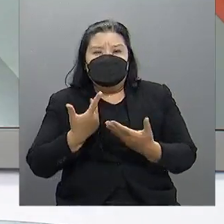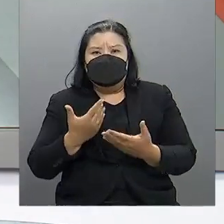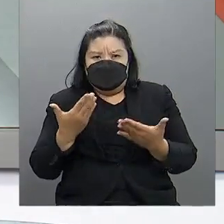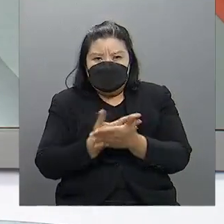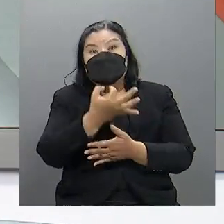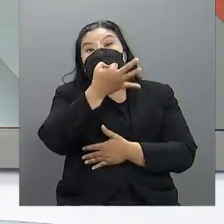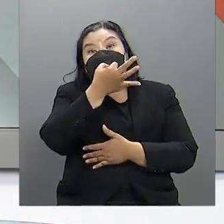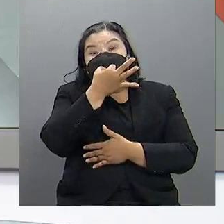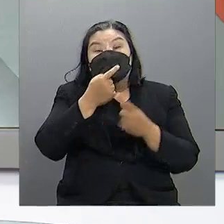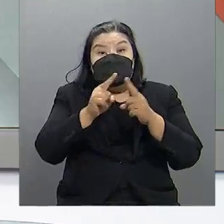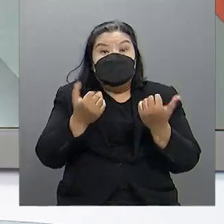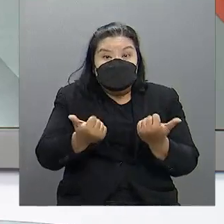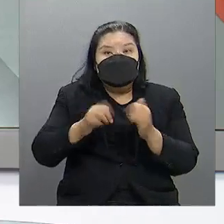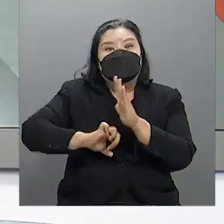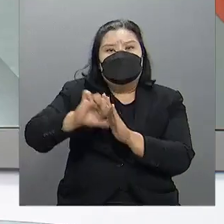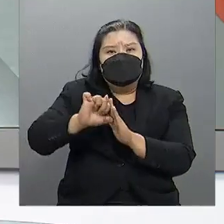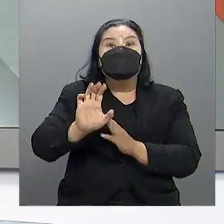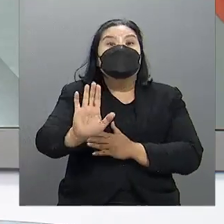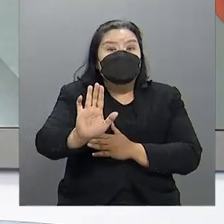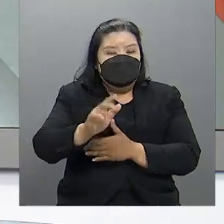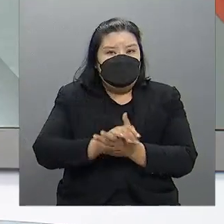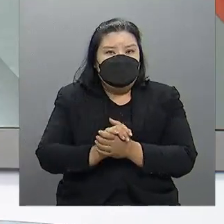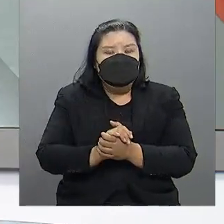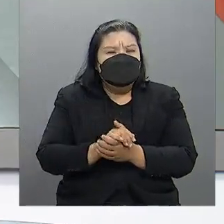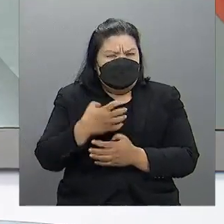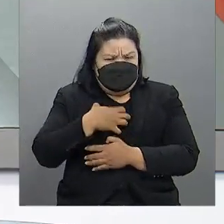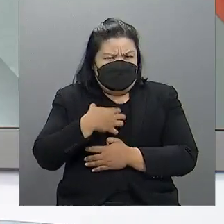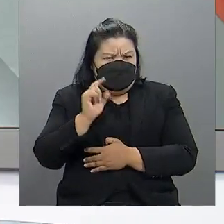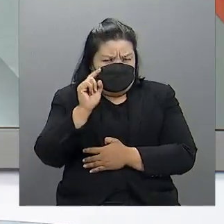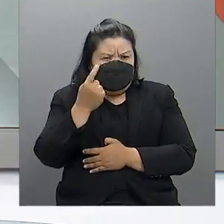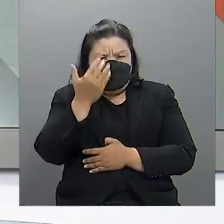ที่จังหวัดเชียงใหม่เขาบอกว่าเขาอยากได้สิ่งอะไรที่เป็นเบื้องต้นอย่างน้ำสะอาดนะครับ